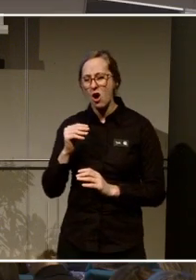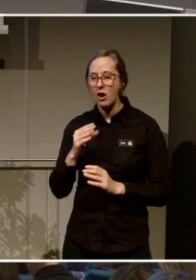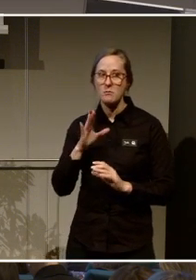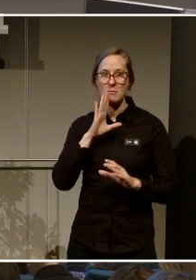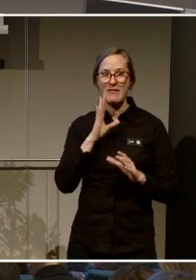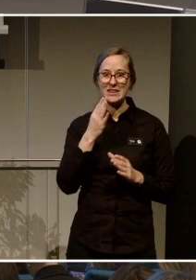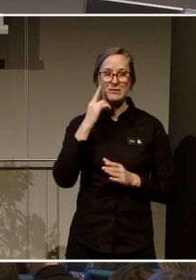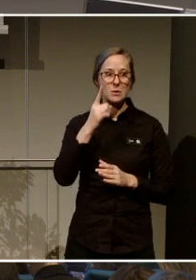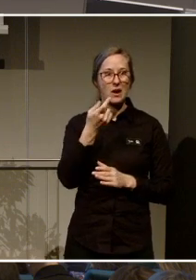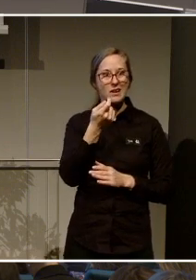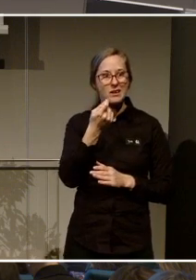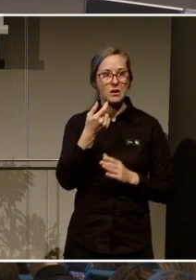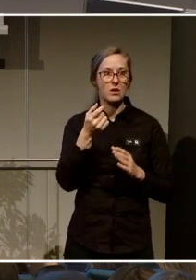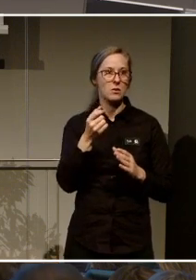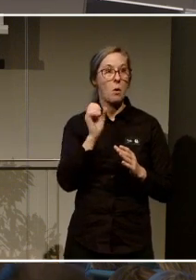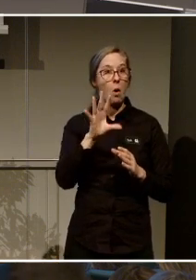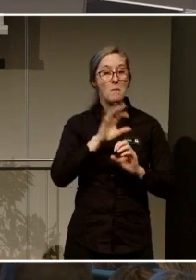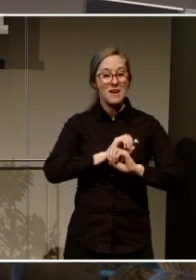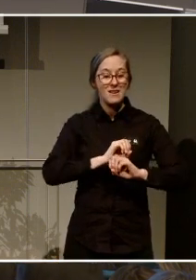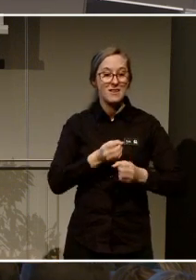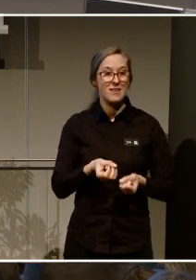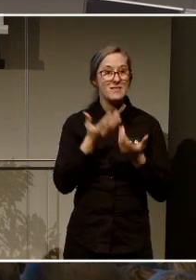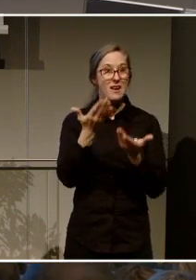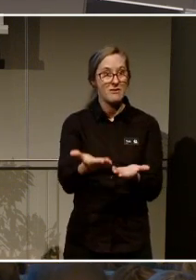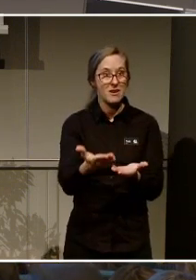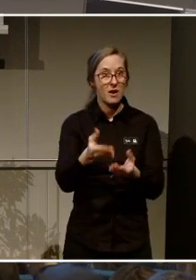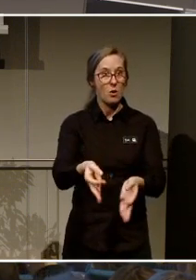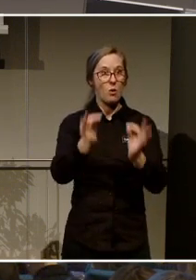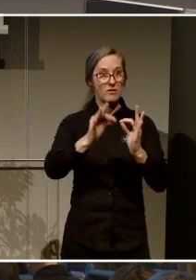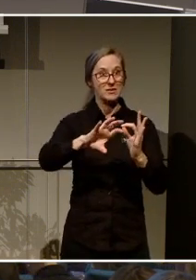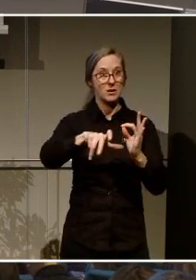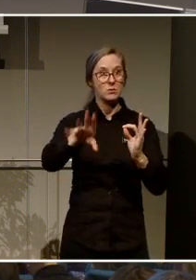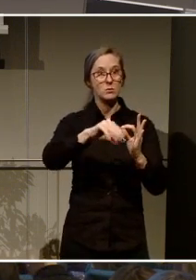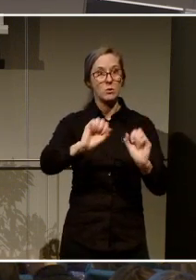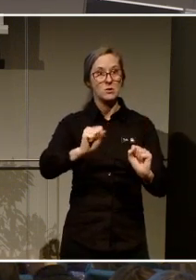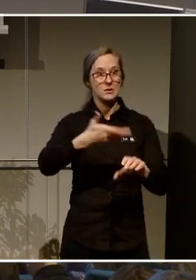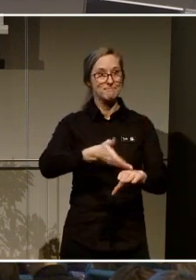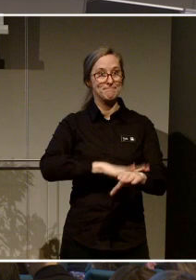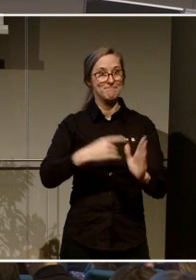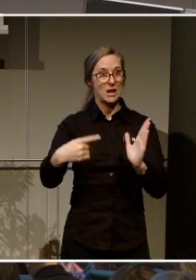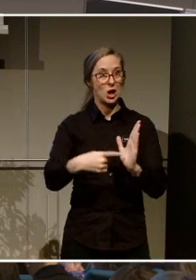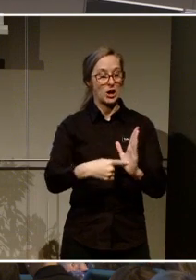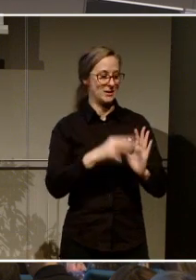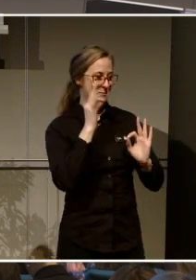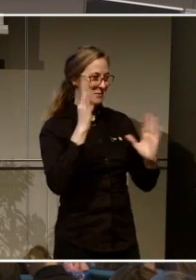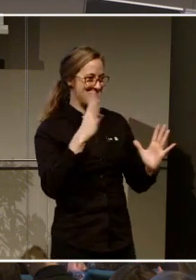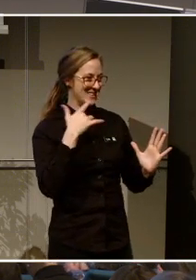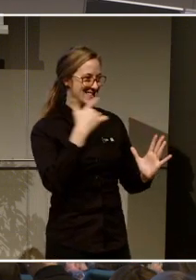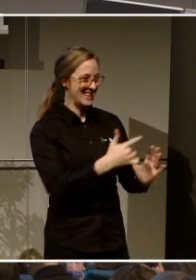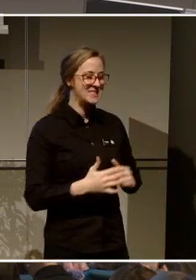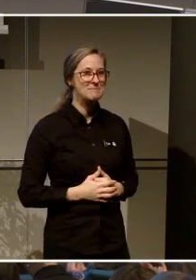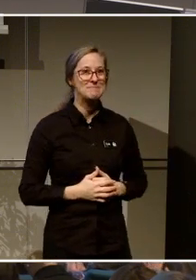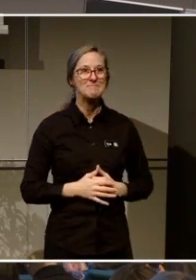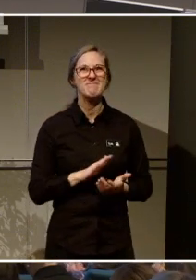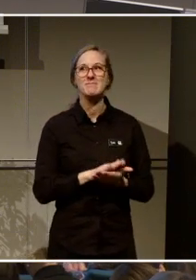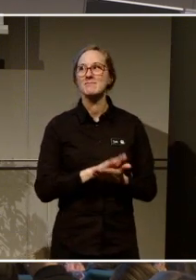grann. Utan levererar man till offentlig sektor måste man kunna lagen. Och perfekt. Det är jättebra sista ord,